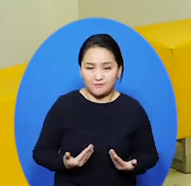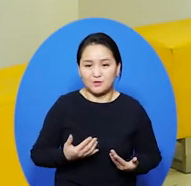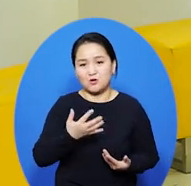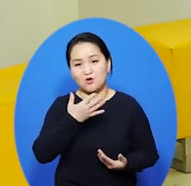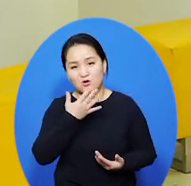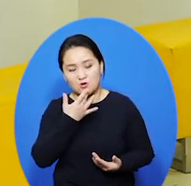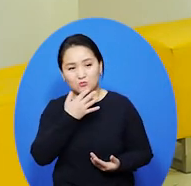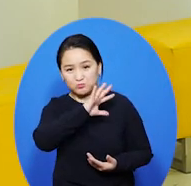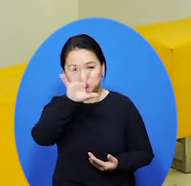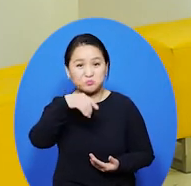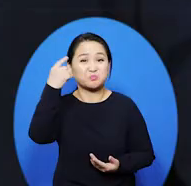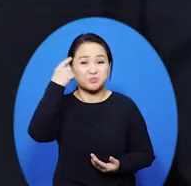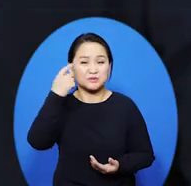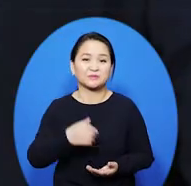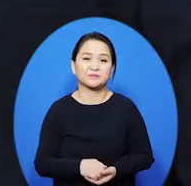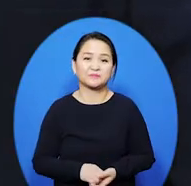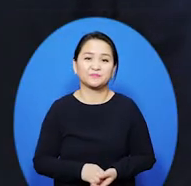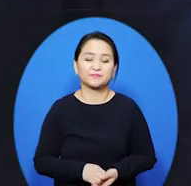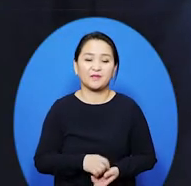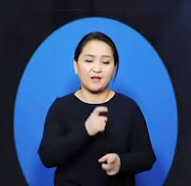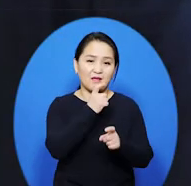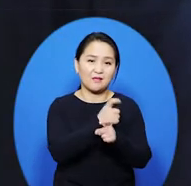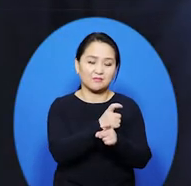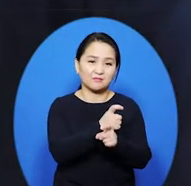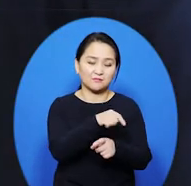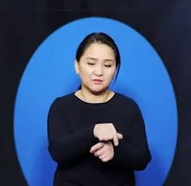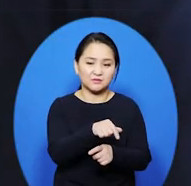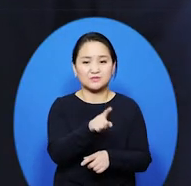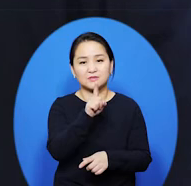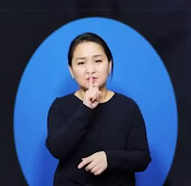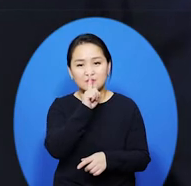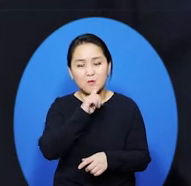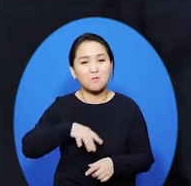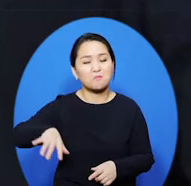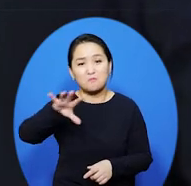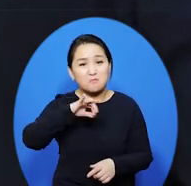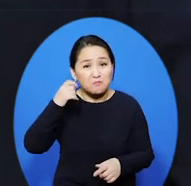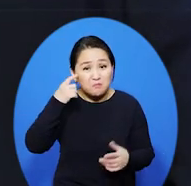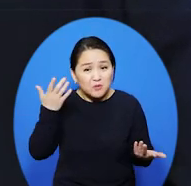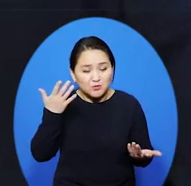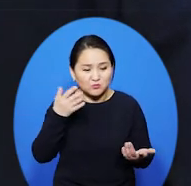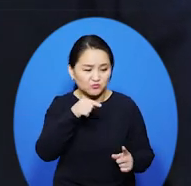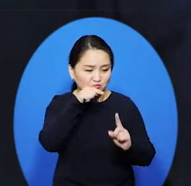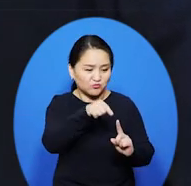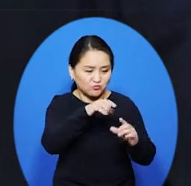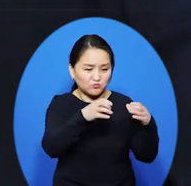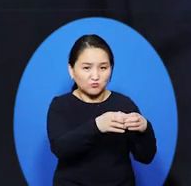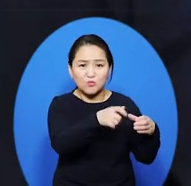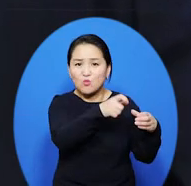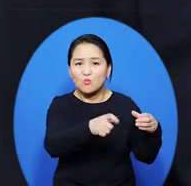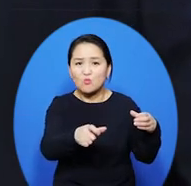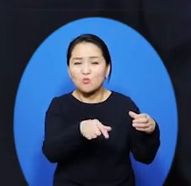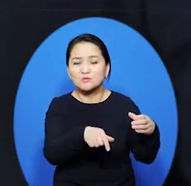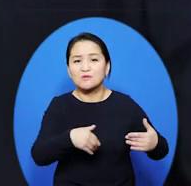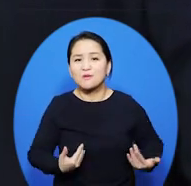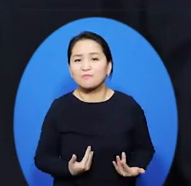амжиргаа өнг үзмжийг бол бид нар маш сайн гадарладаг. Тэгэхээр халамжийн буюу одоо тэр чимээгүй бидний мэддэггүй зорилдод бүлгийн хүмүүсийн